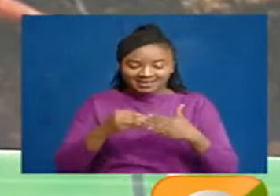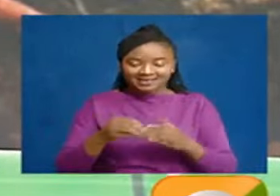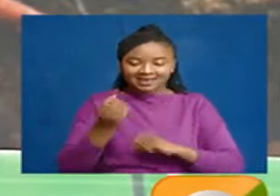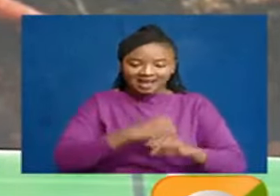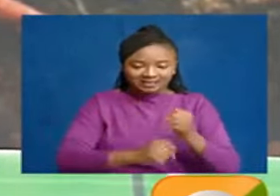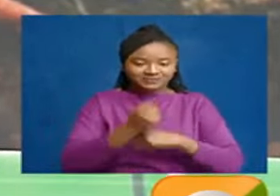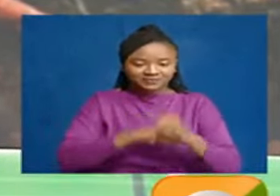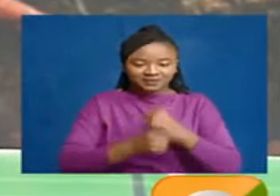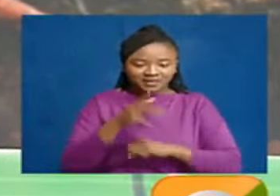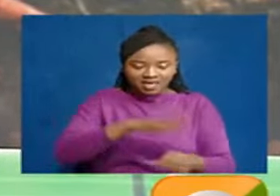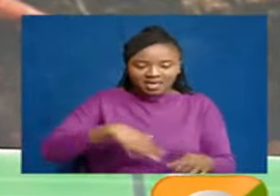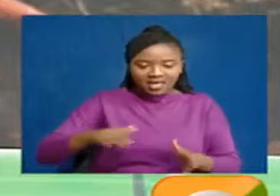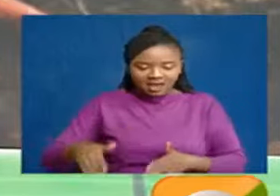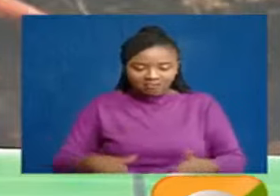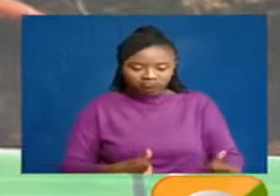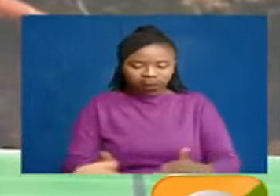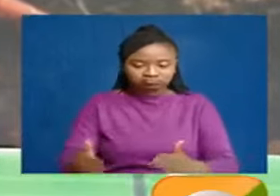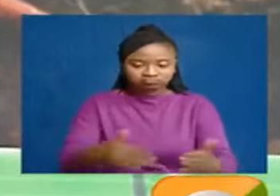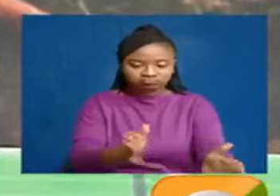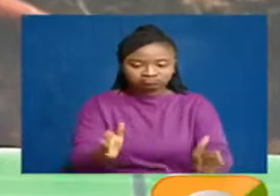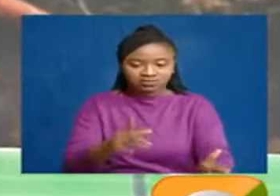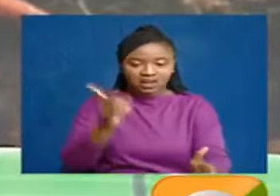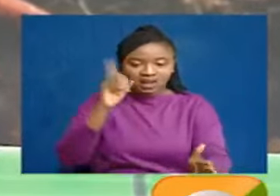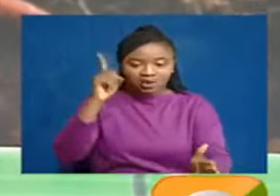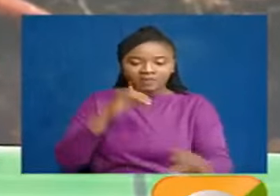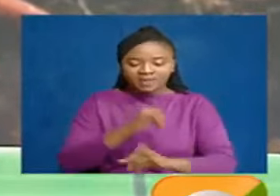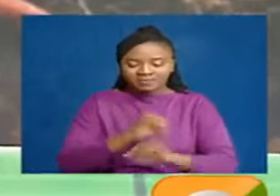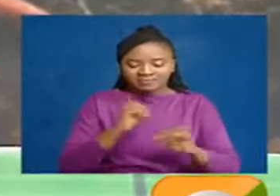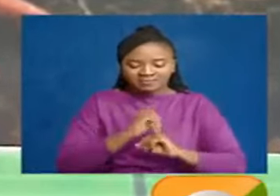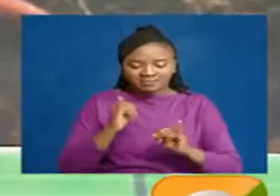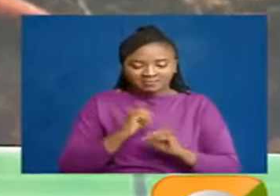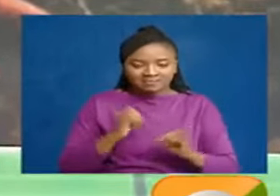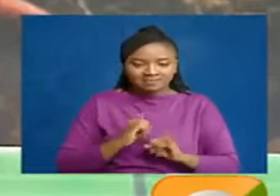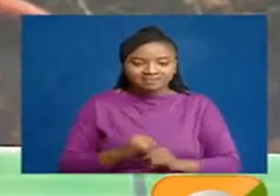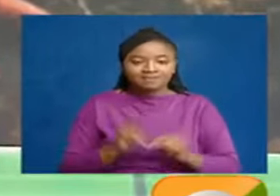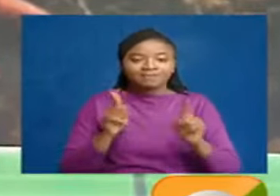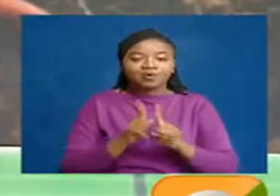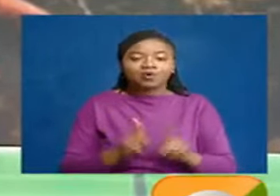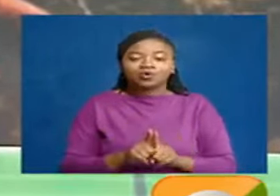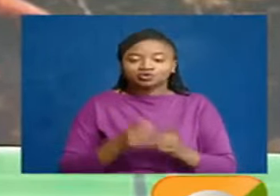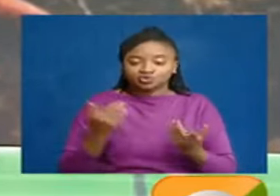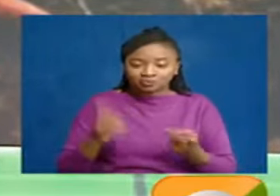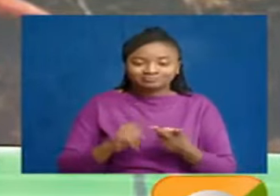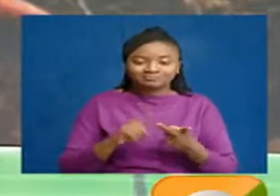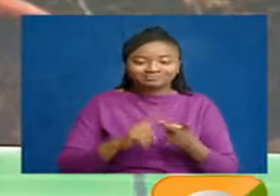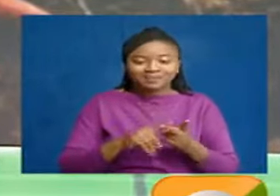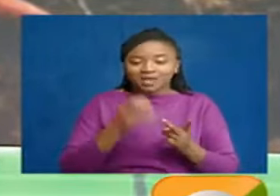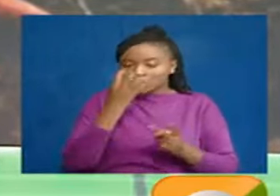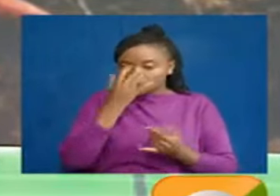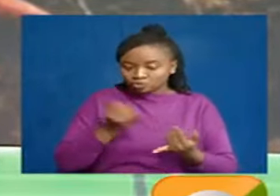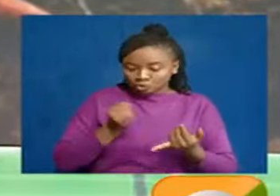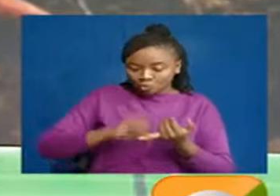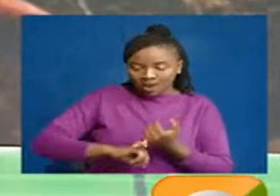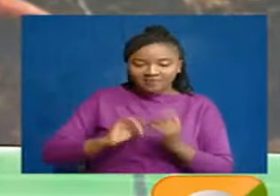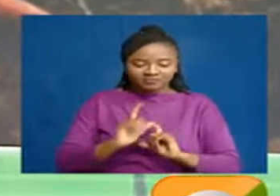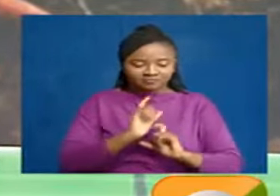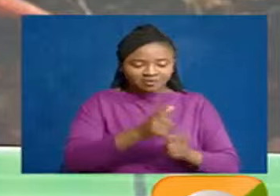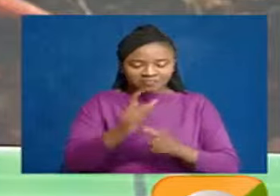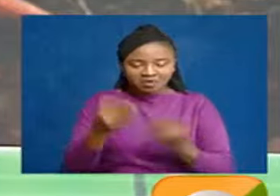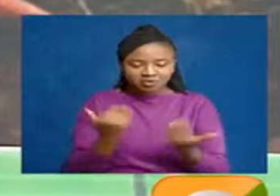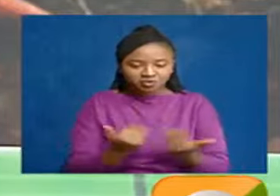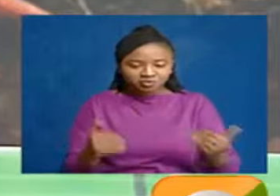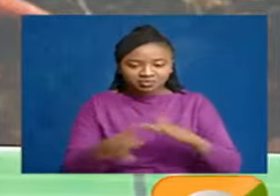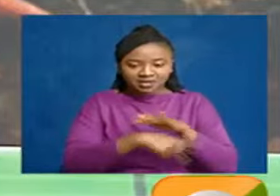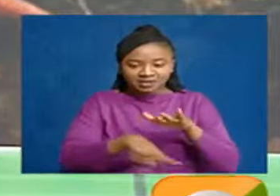katika bustani ya Arboretum. Na kama Emily Chebet anavyoarifu ni kwamba mama wa taifa Bi Rachel Ruto amewazawadi watoto wa shule